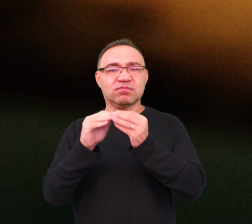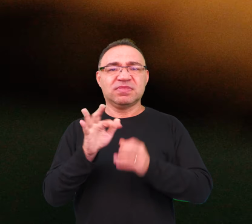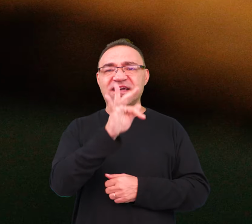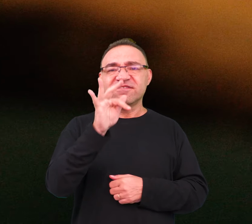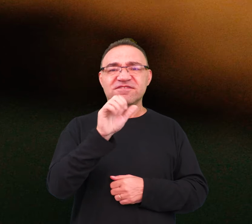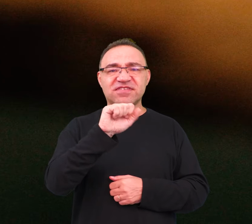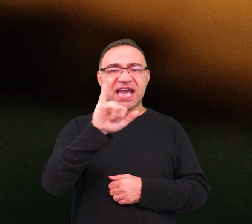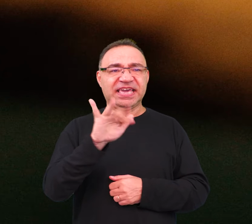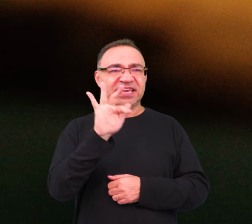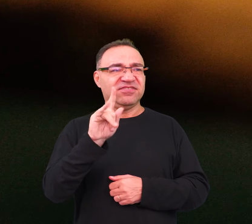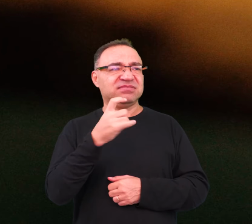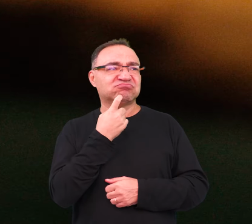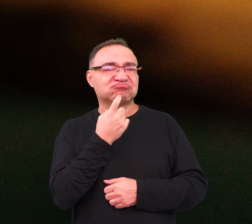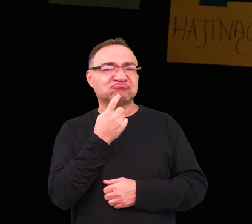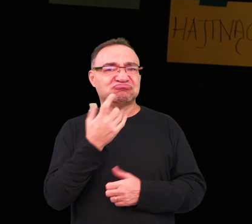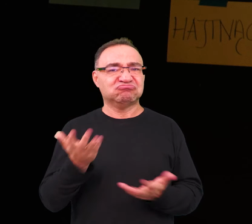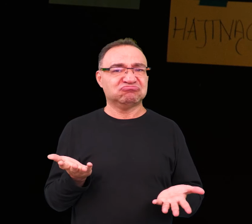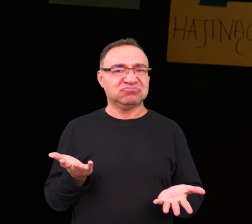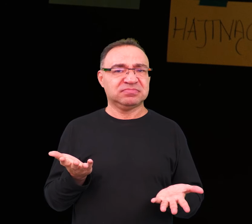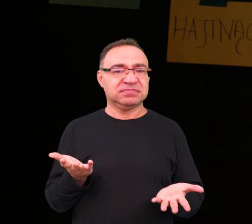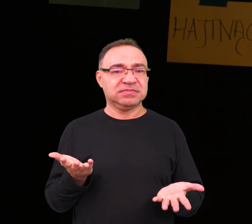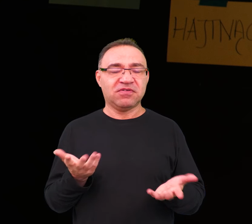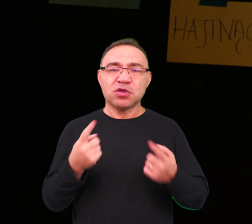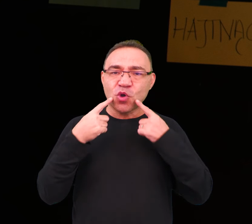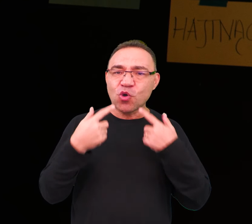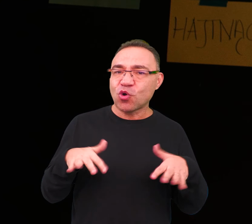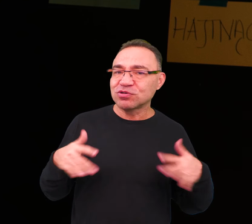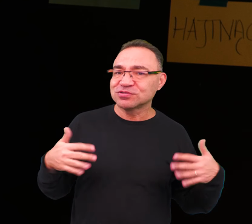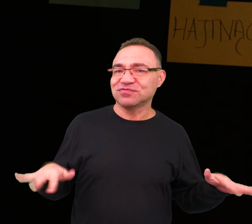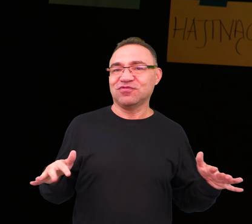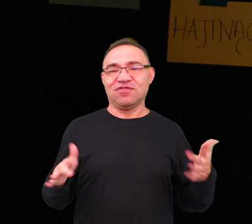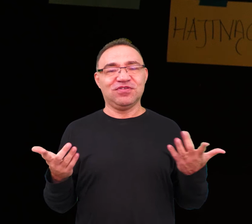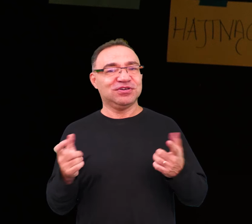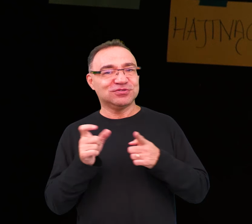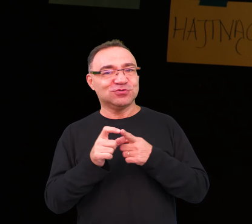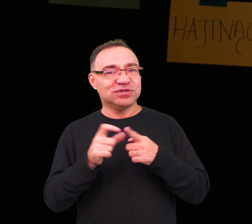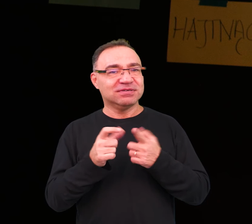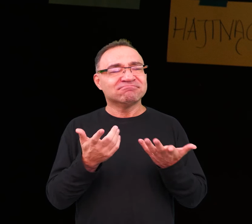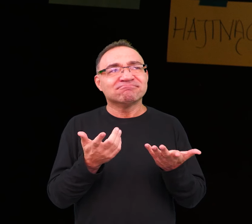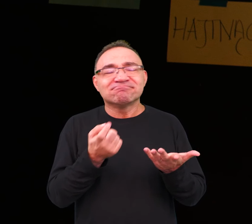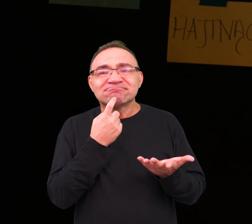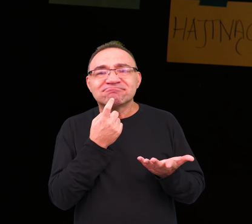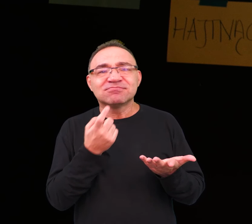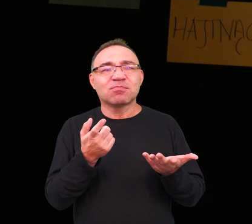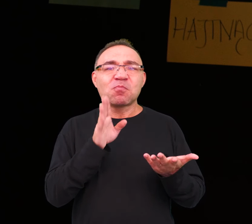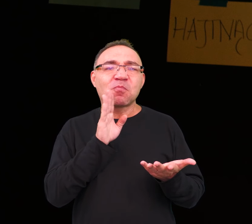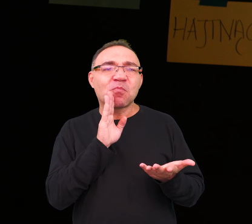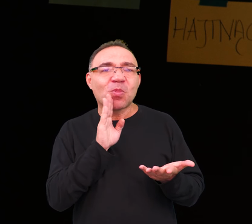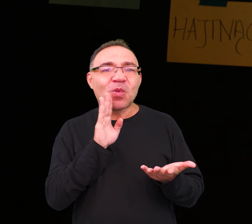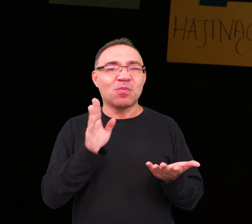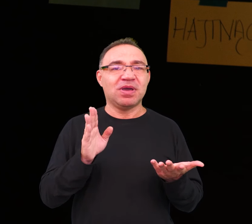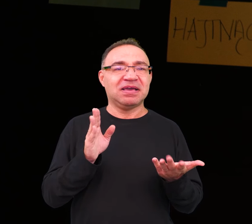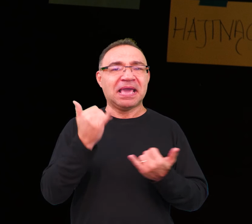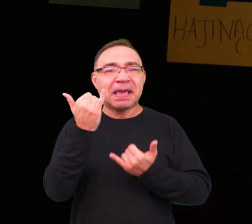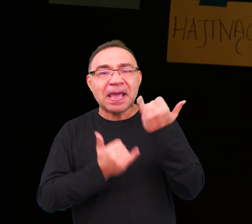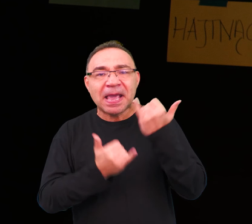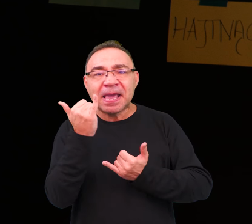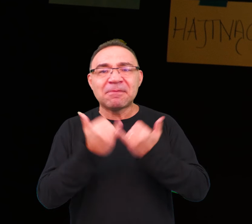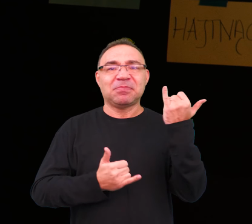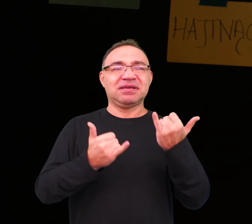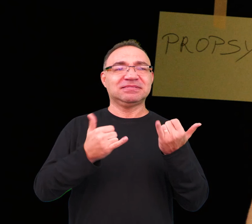Fajfy, bo to jest takie, powiedziałbym, bardzo rozrywkowe słowo. Jest to coś na zasadzie takich imprez,